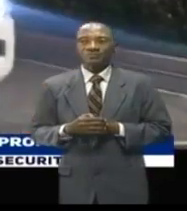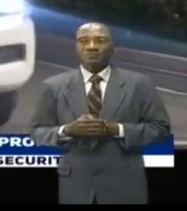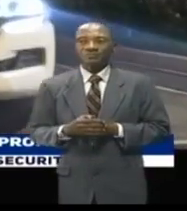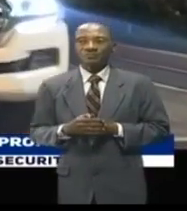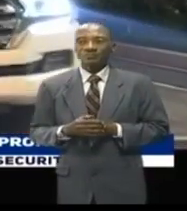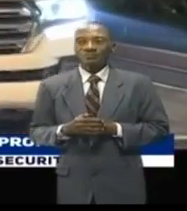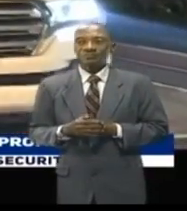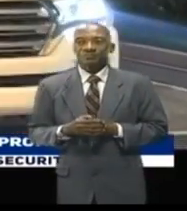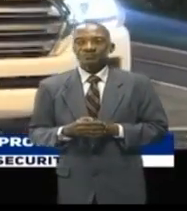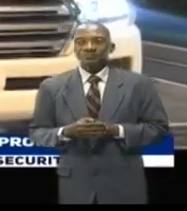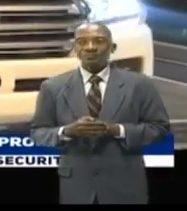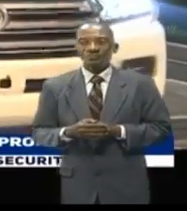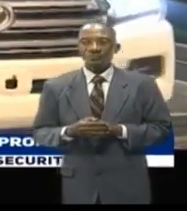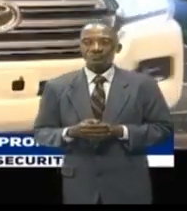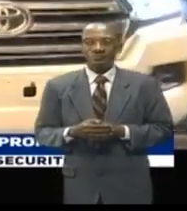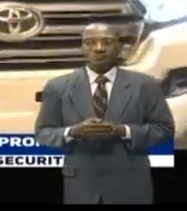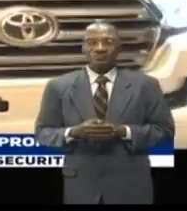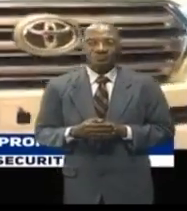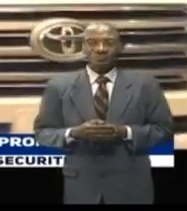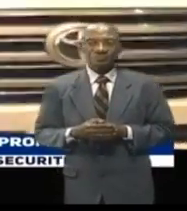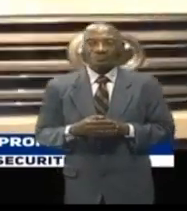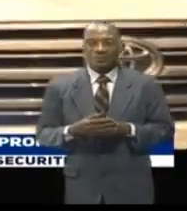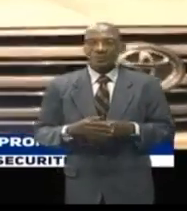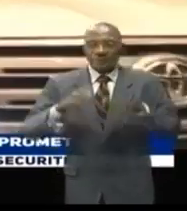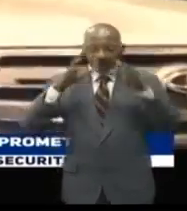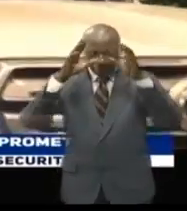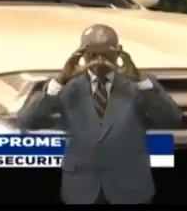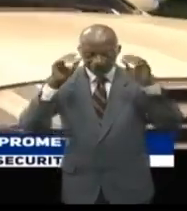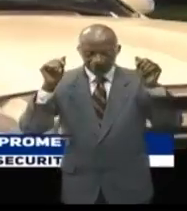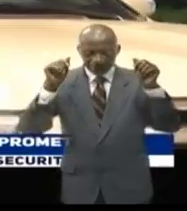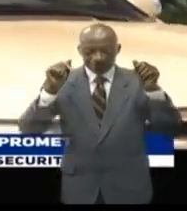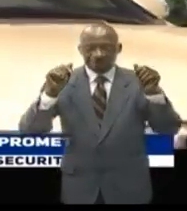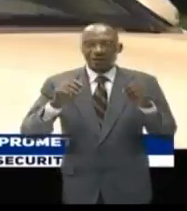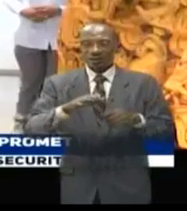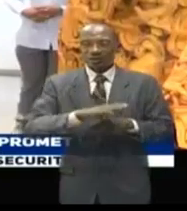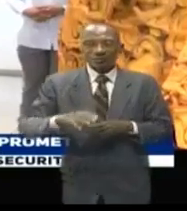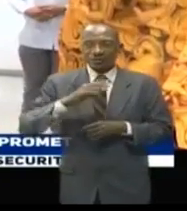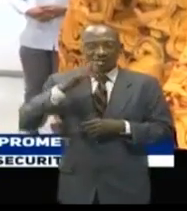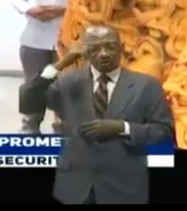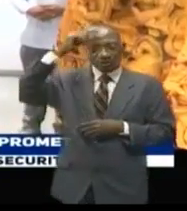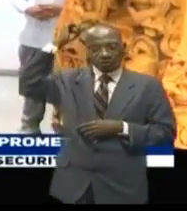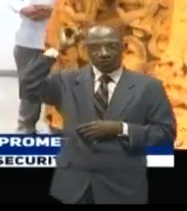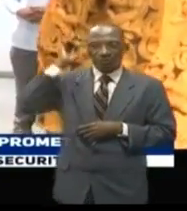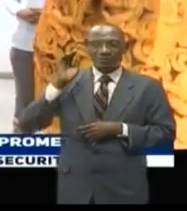c'est dans la soirée du samedi 12 novembre que le président de la Guinée-Bissau est arrivé